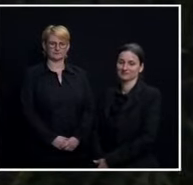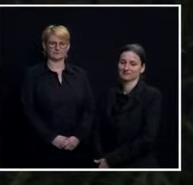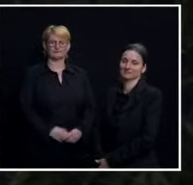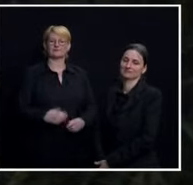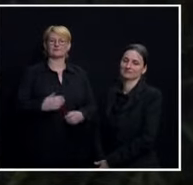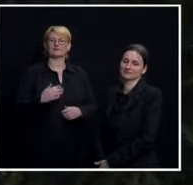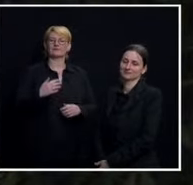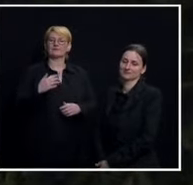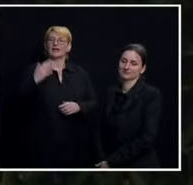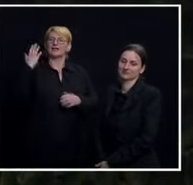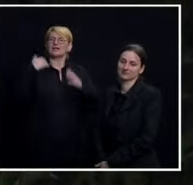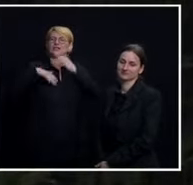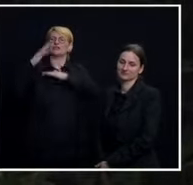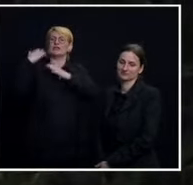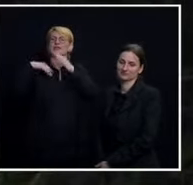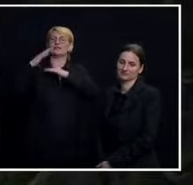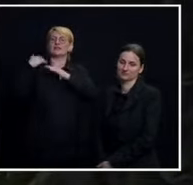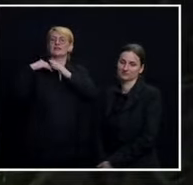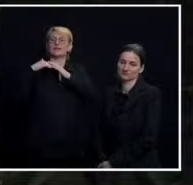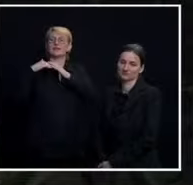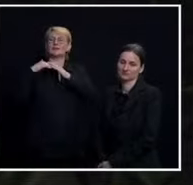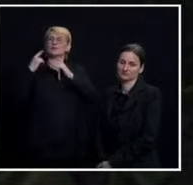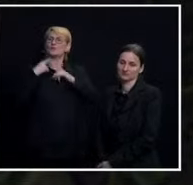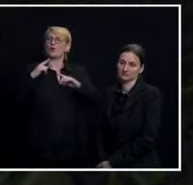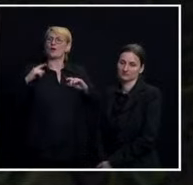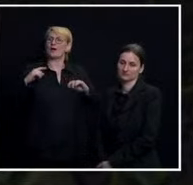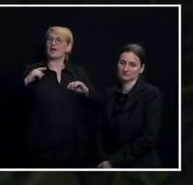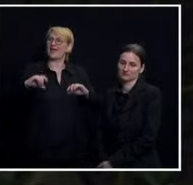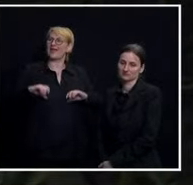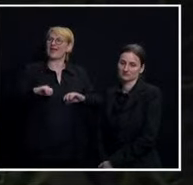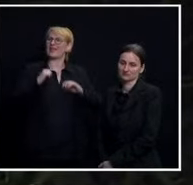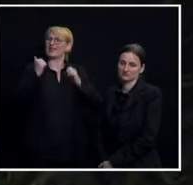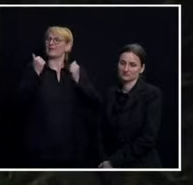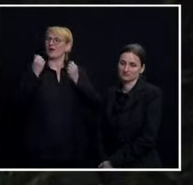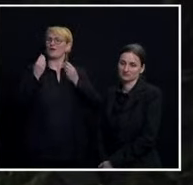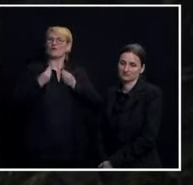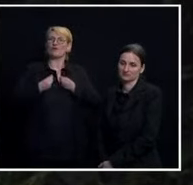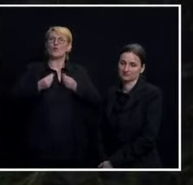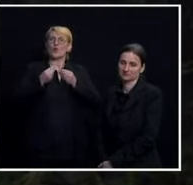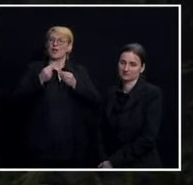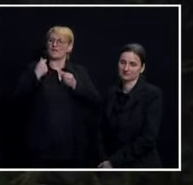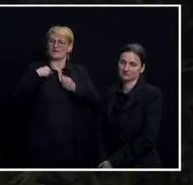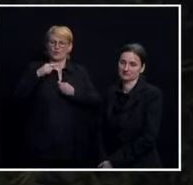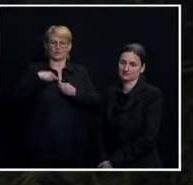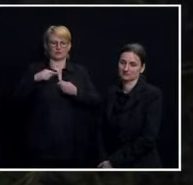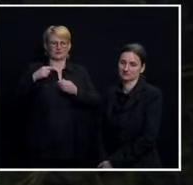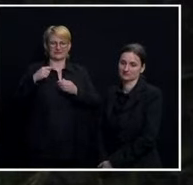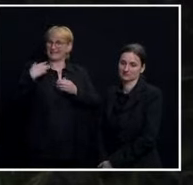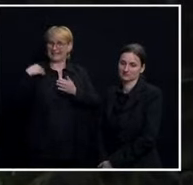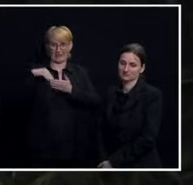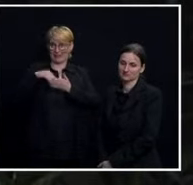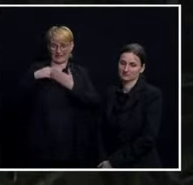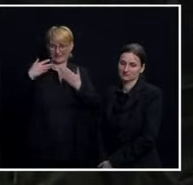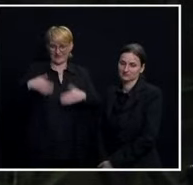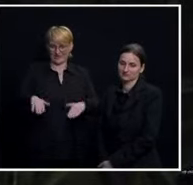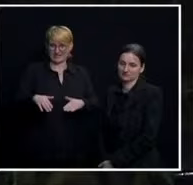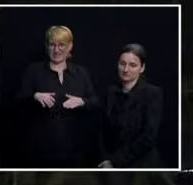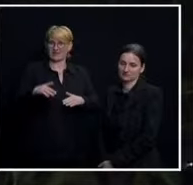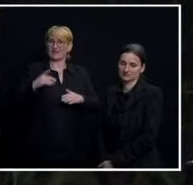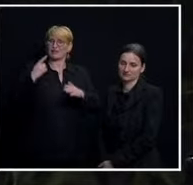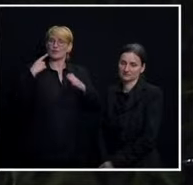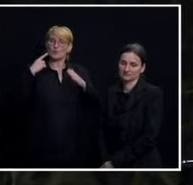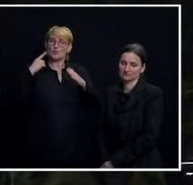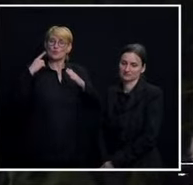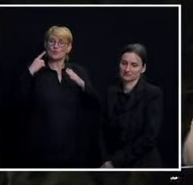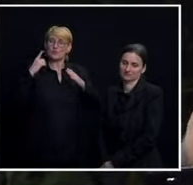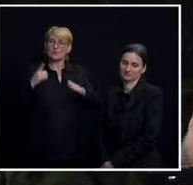Geschichte wird nur dann erlebbar für uns Nachgeborene, wenn wir sie über die